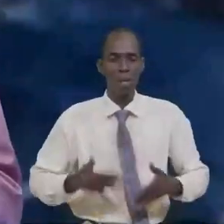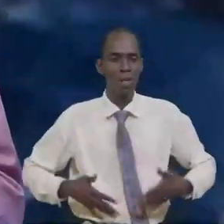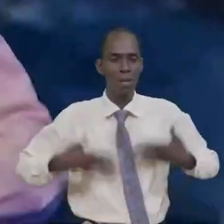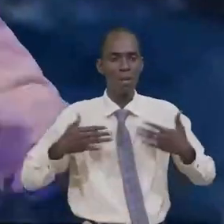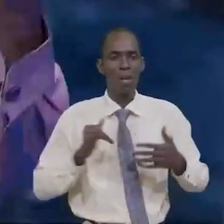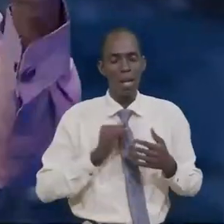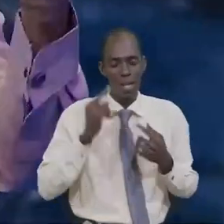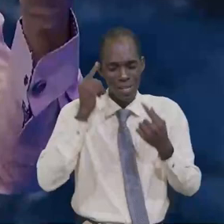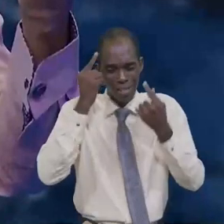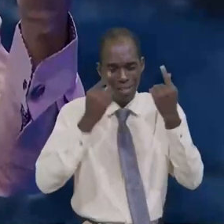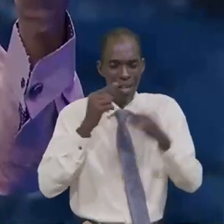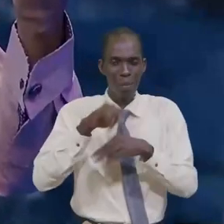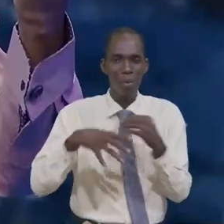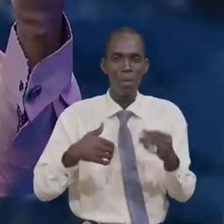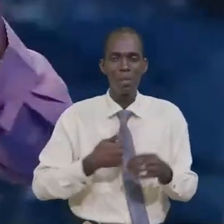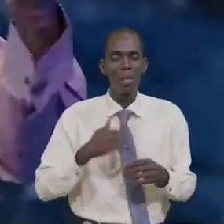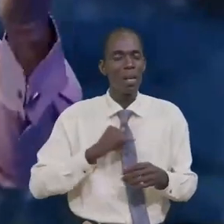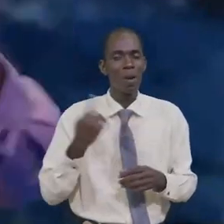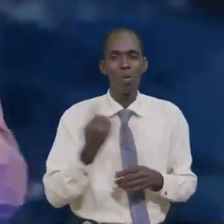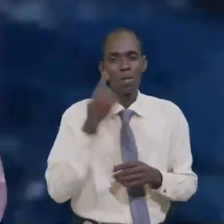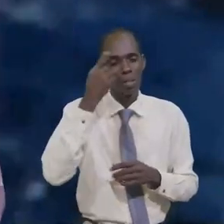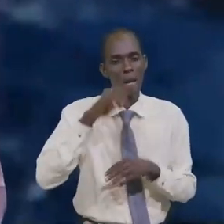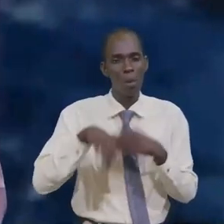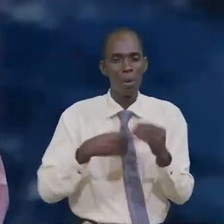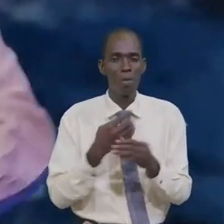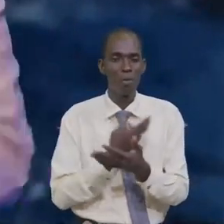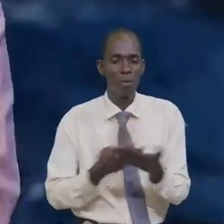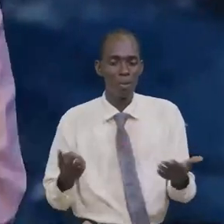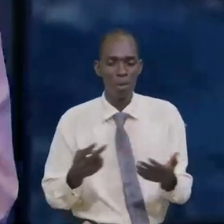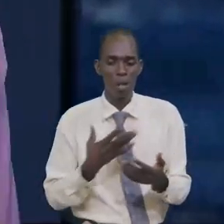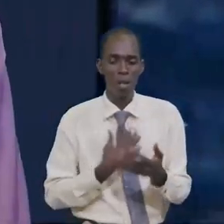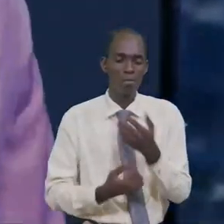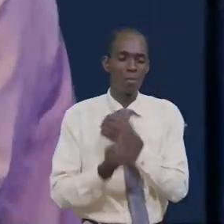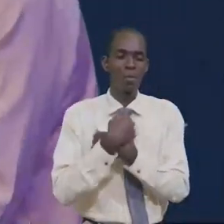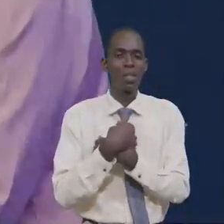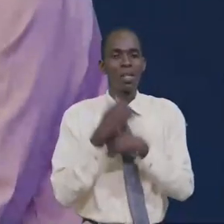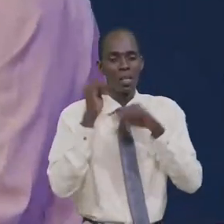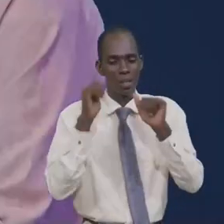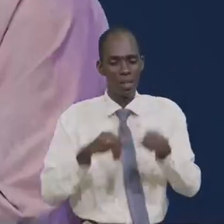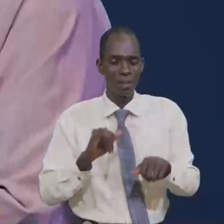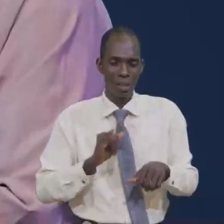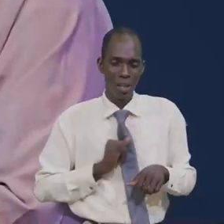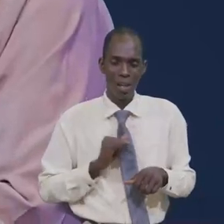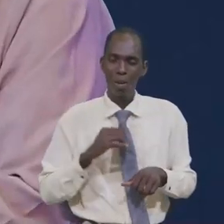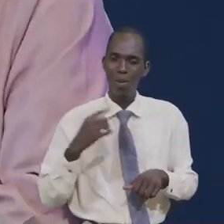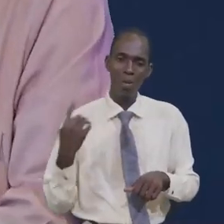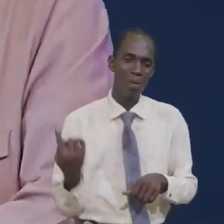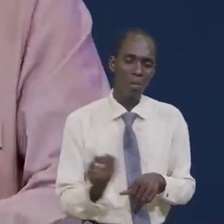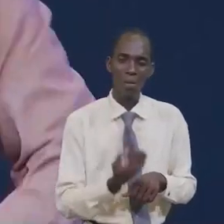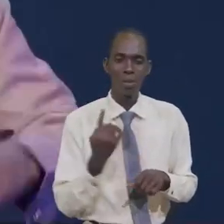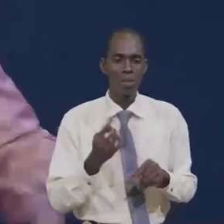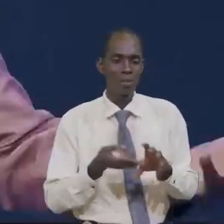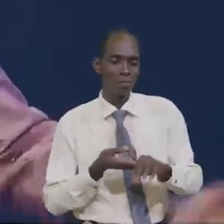et je pense à l'échec pense à la défaite est-ce que je peux sortir de l'échec là